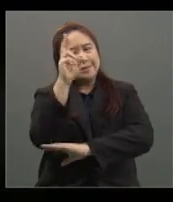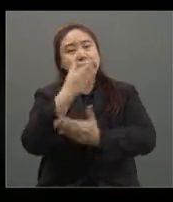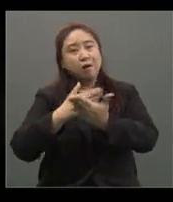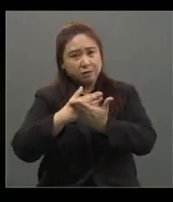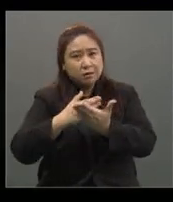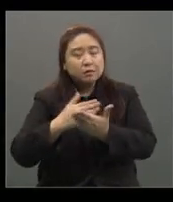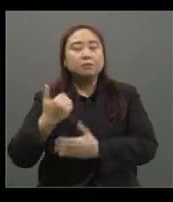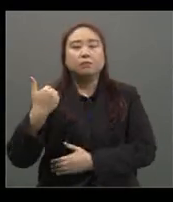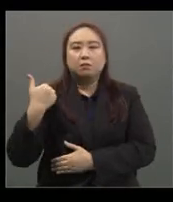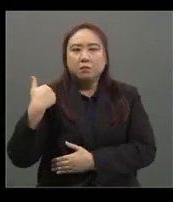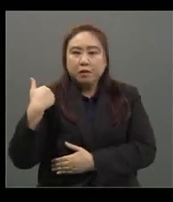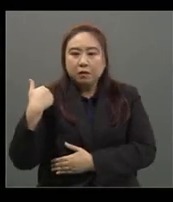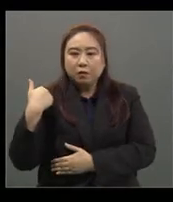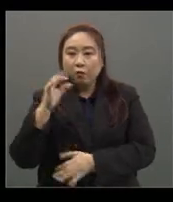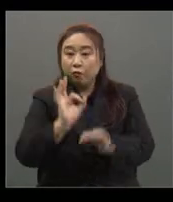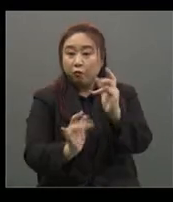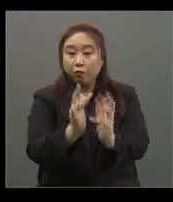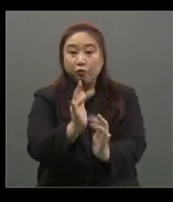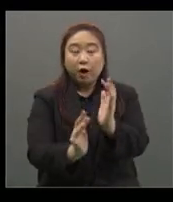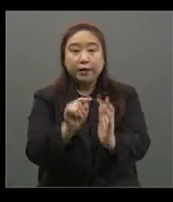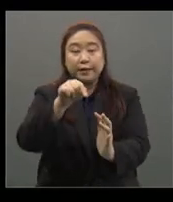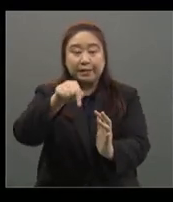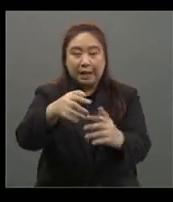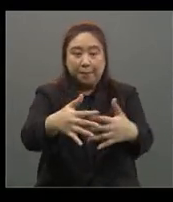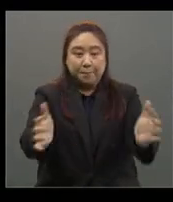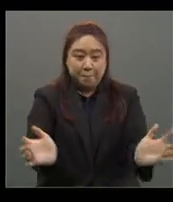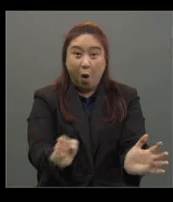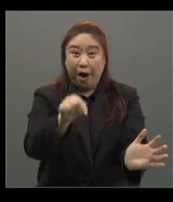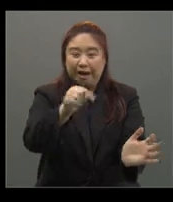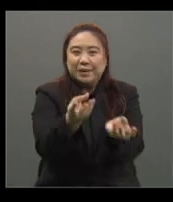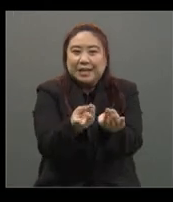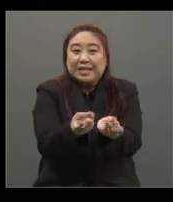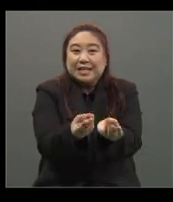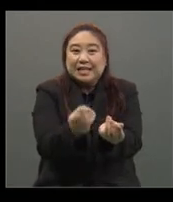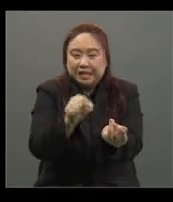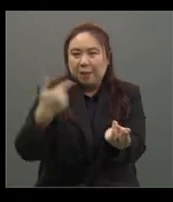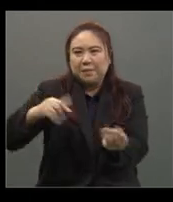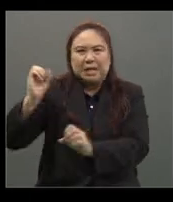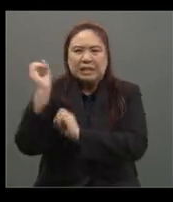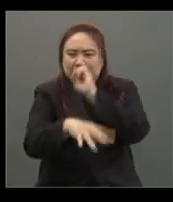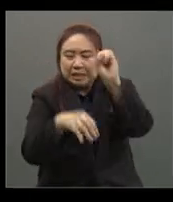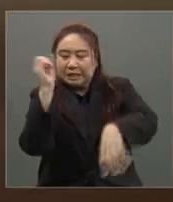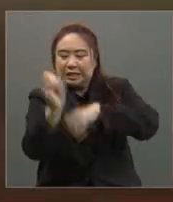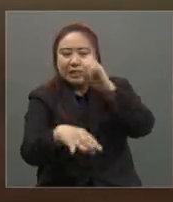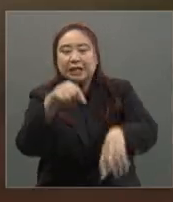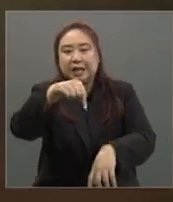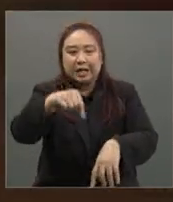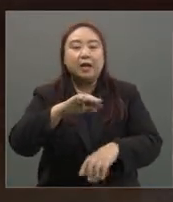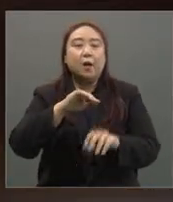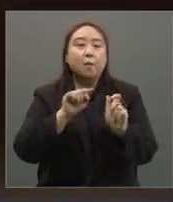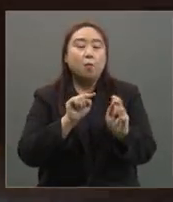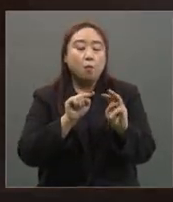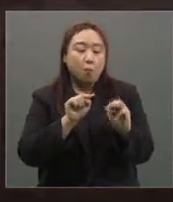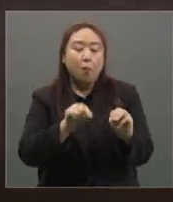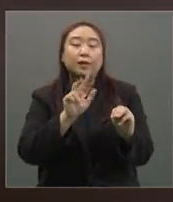รับแจ้งเหตุว่าเกิดเหตุไฟไหม้บ่อดินนะครับที่มีการนำขยะมาทิ้งที่บริเวณหมู่ที่ 3ตำบลชมพู